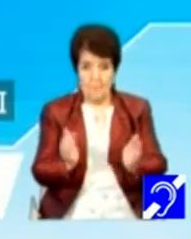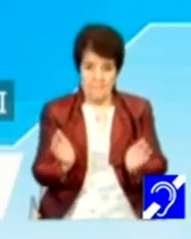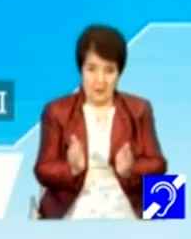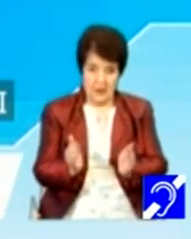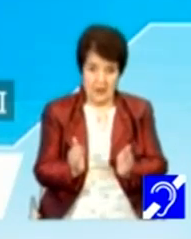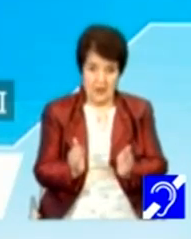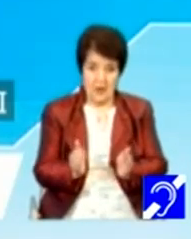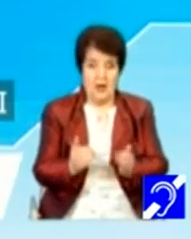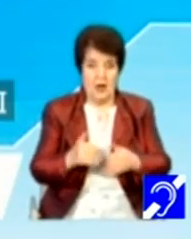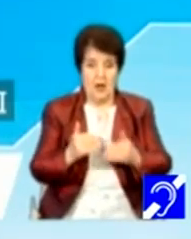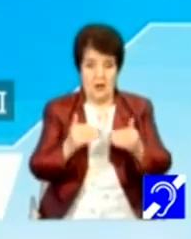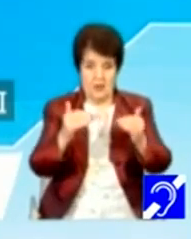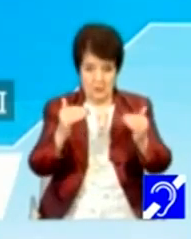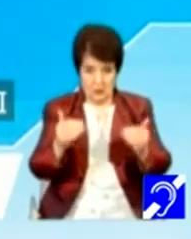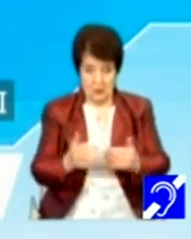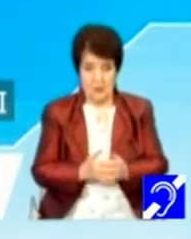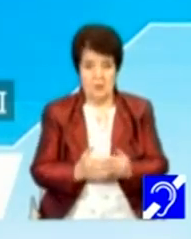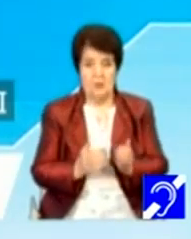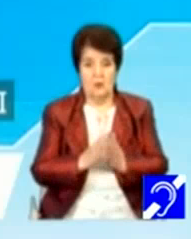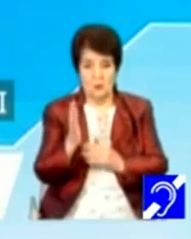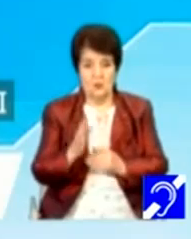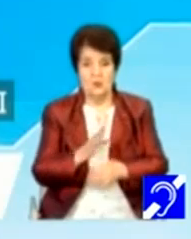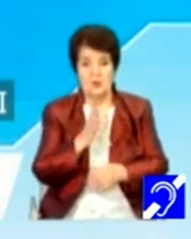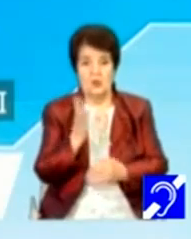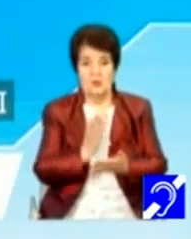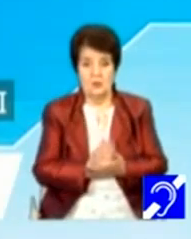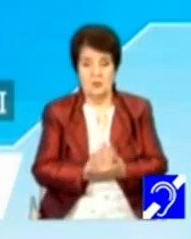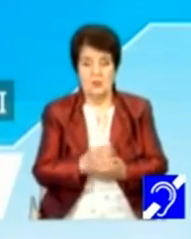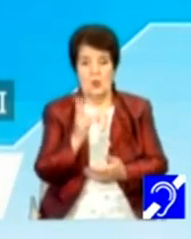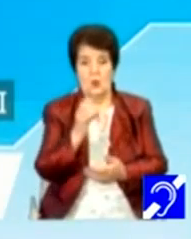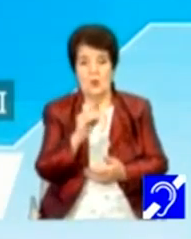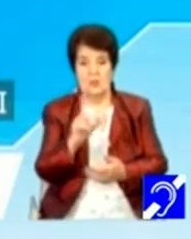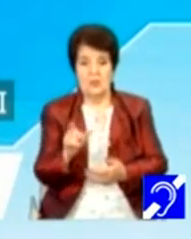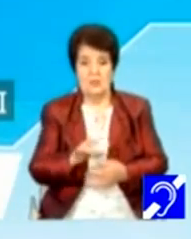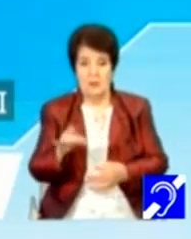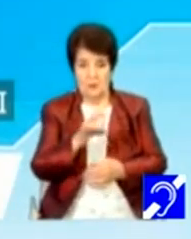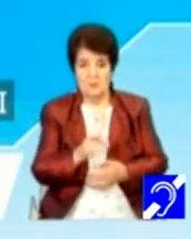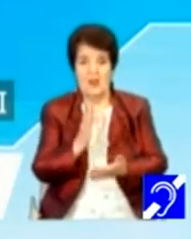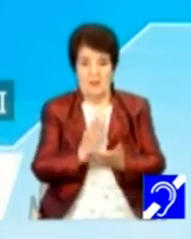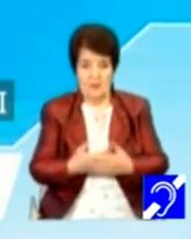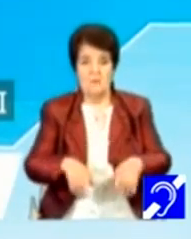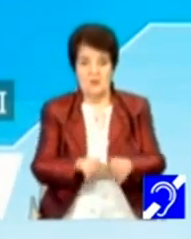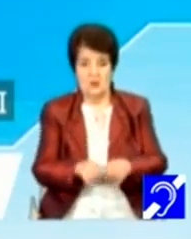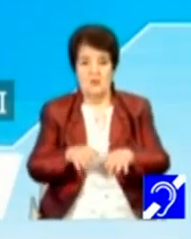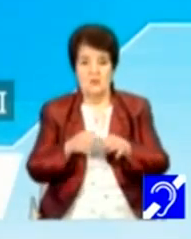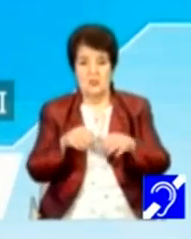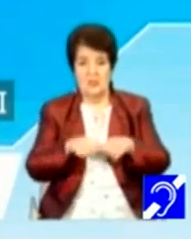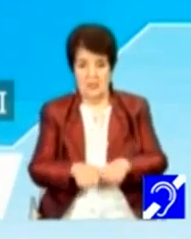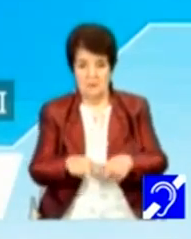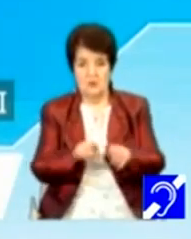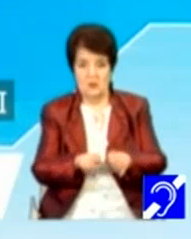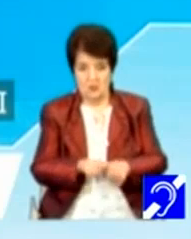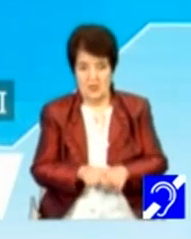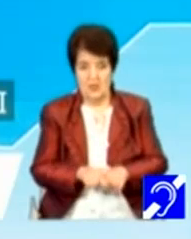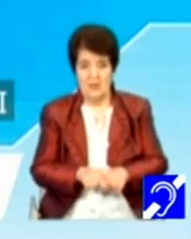care treptat și-a crescut cotațiile în spațiul public și a ajuns să câștige o anumită cotă a încrederii opiniei publice. Avem și noi exact același drept și exact